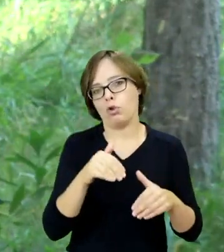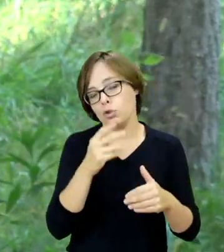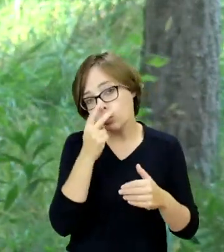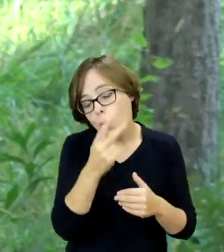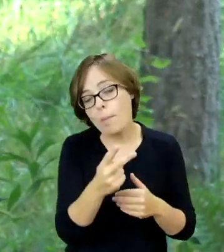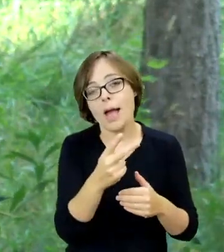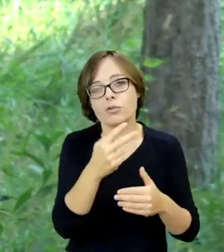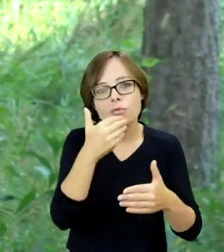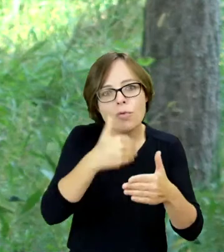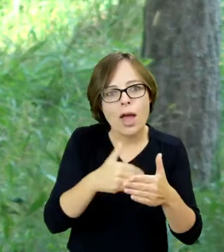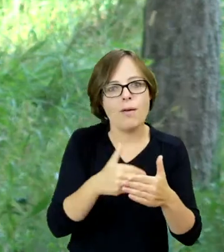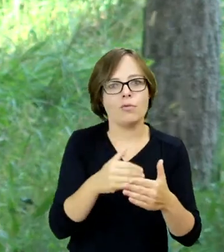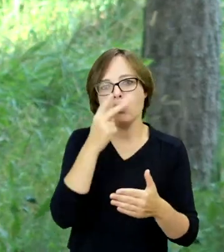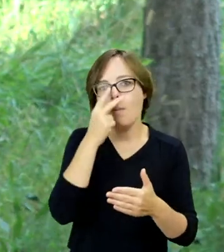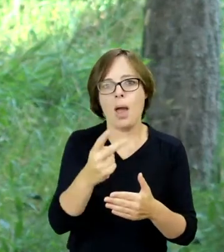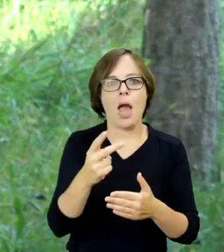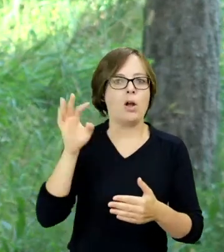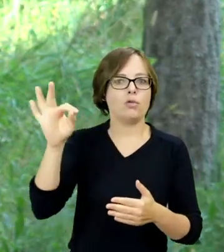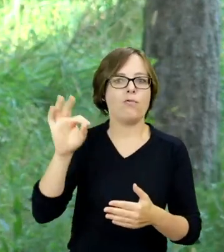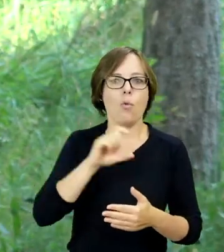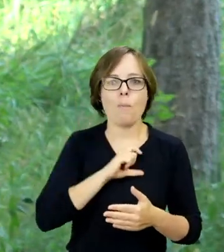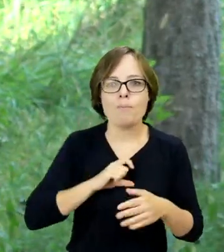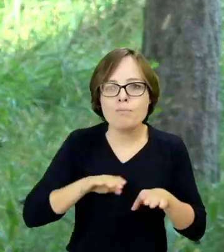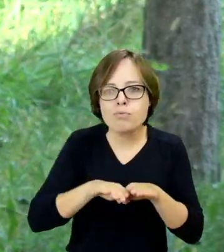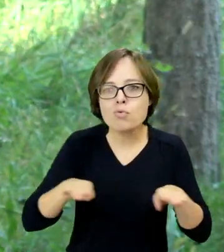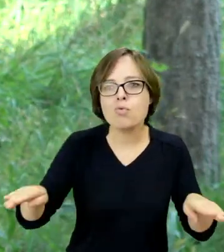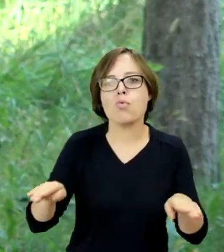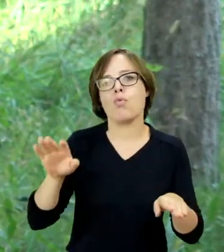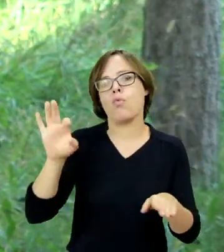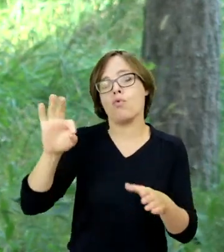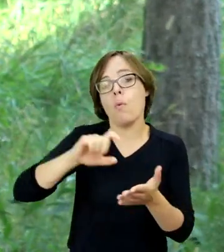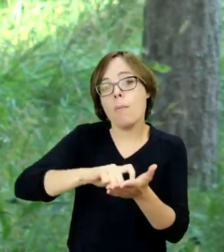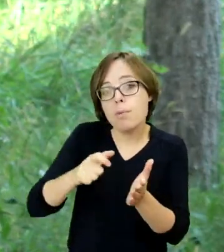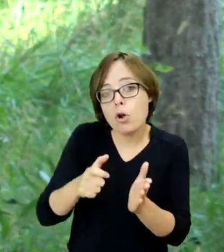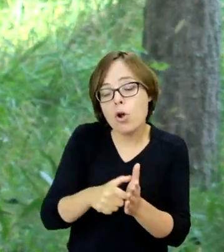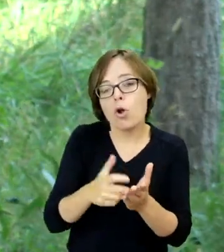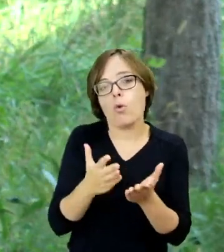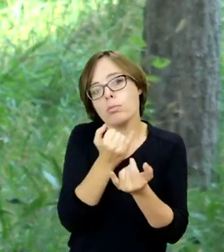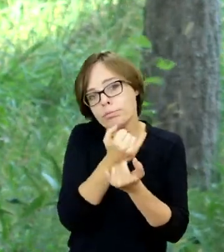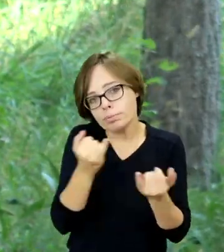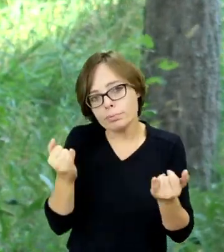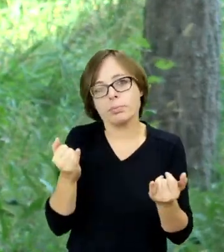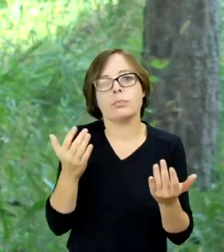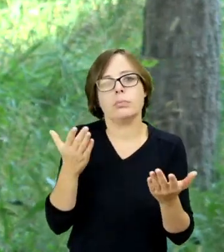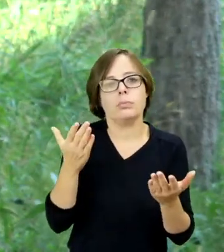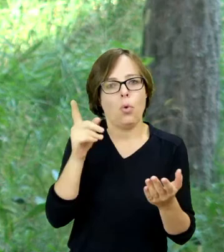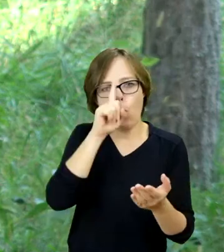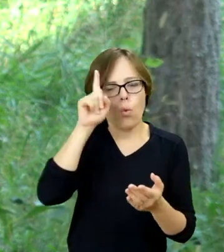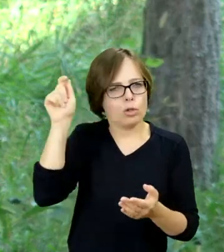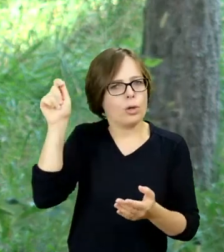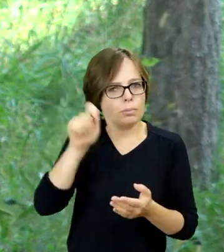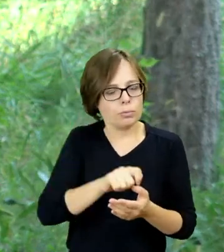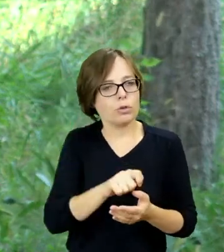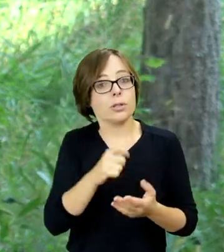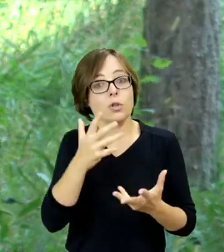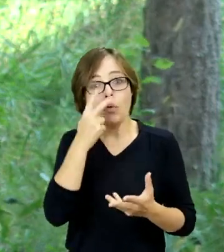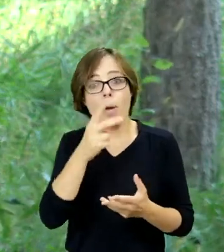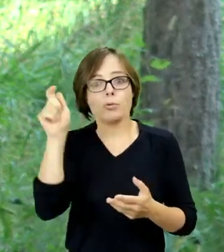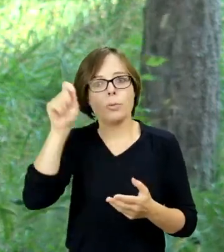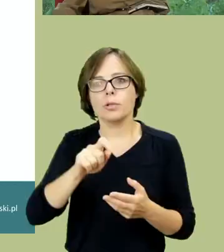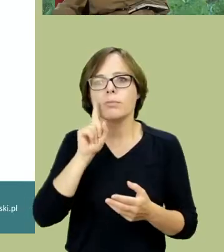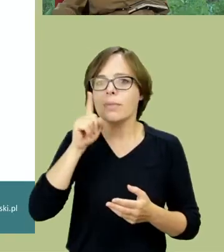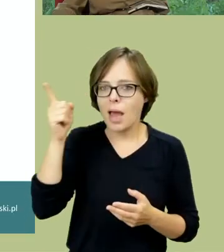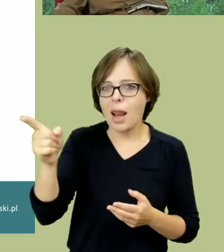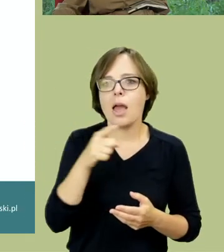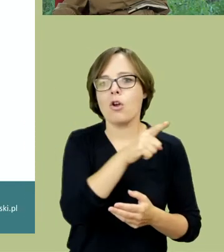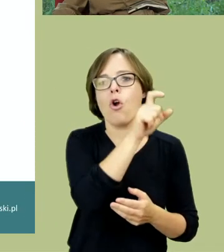jego biurko, jego gabinet i różne inne pomieszczenia.